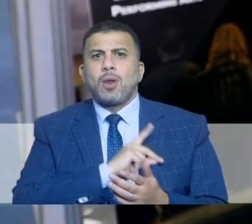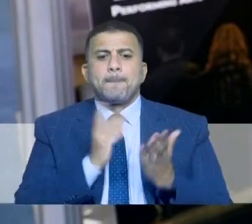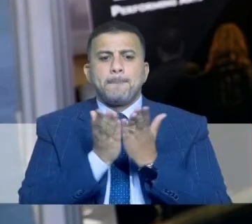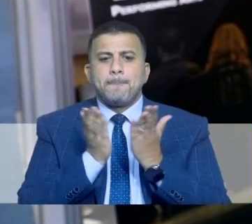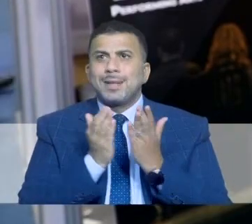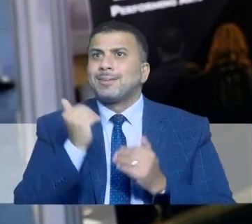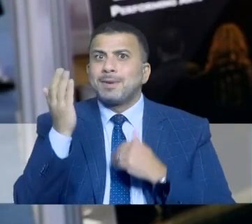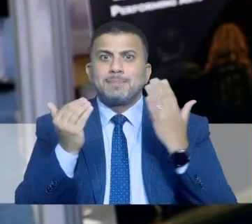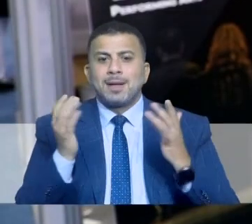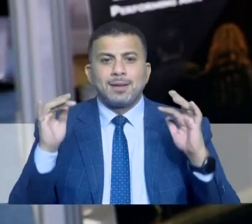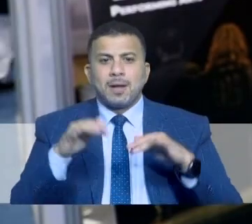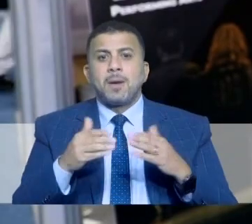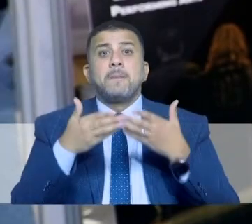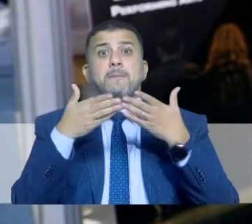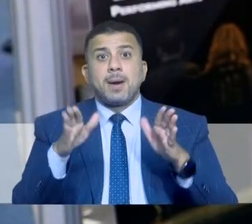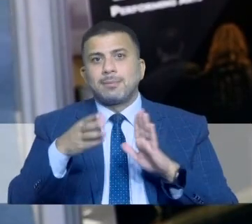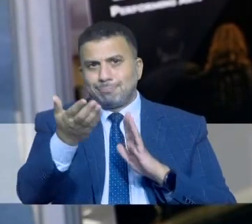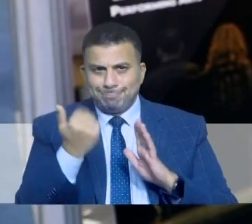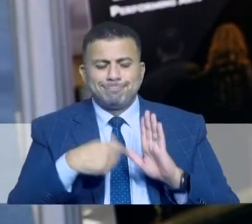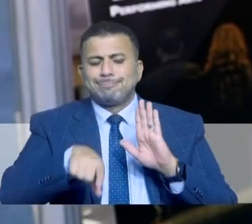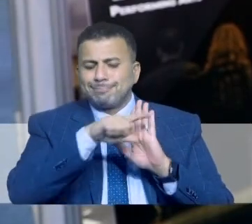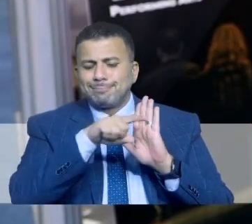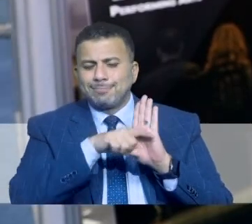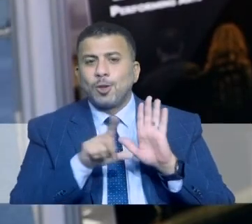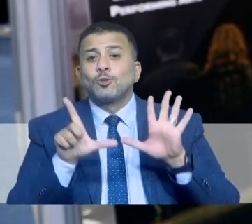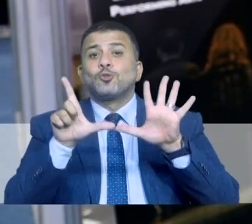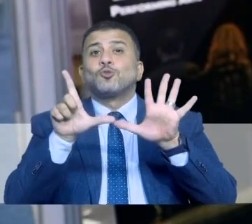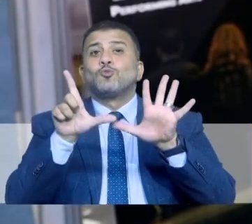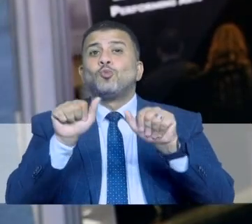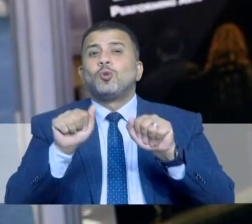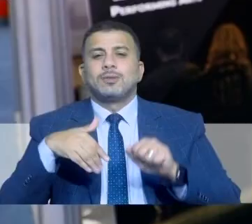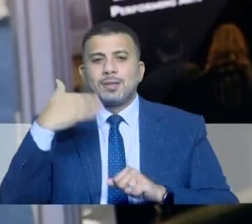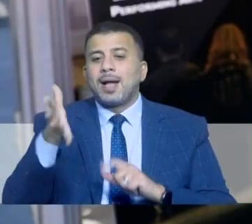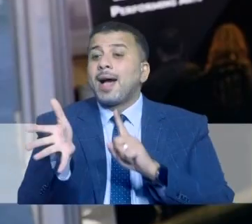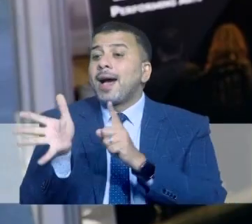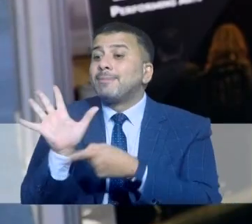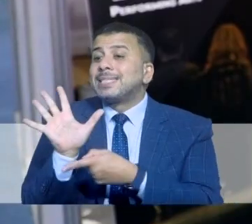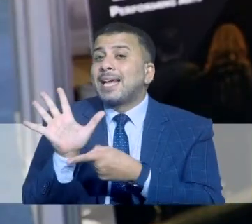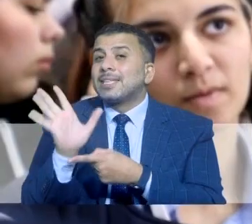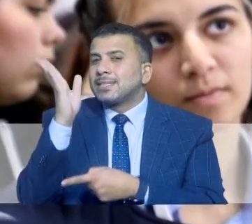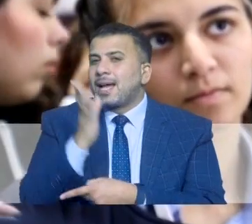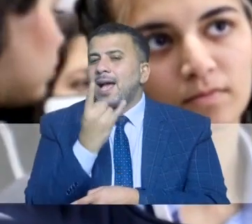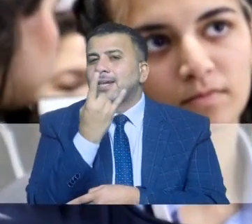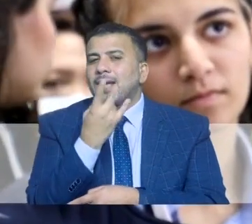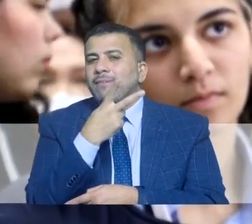المدارس، وإحنا راح نفتح باب التسجيل إن شاء الله الأسبوع اللي قادم بتاريخ